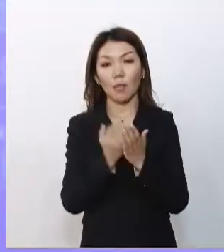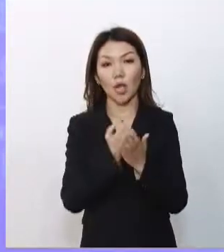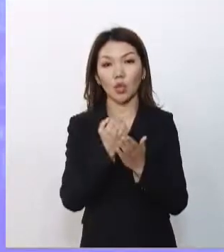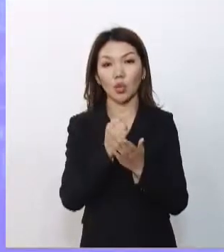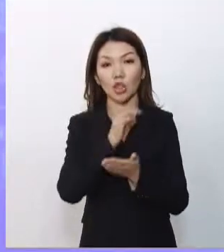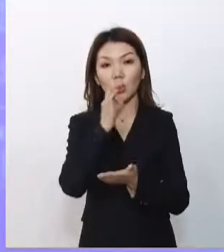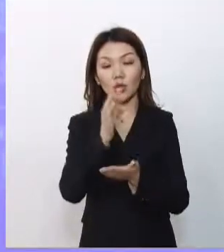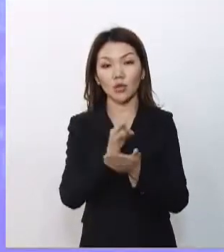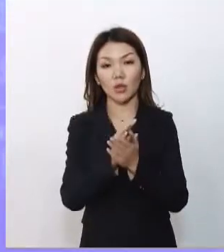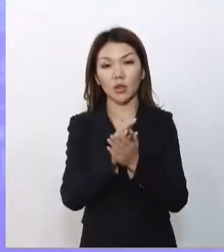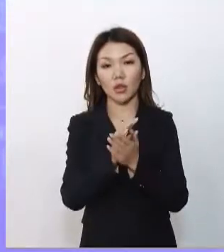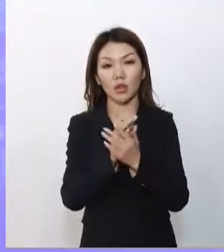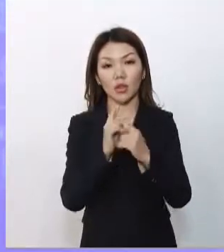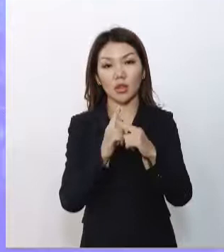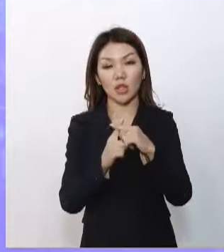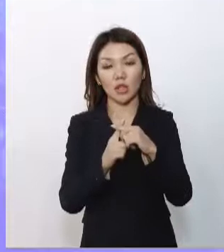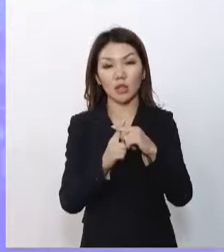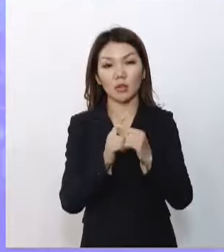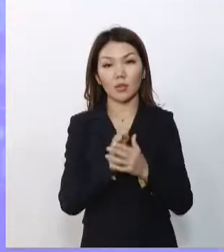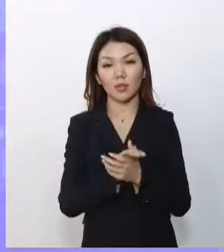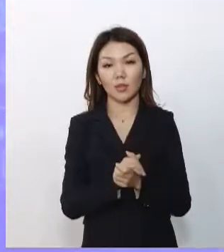полученные результаты